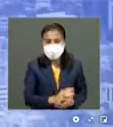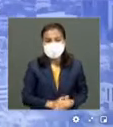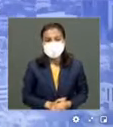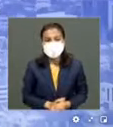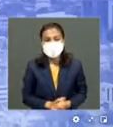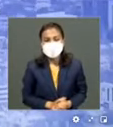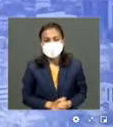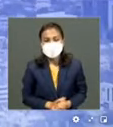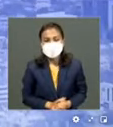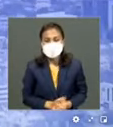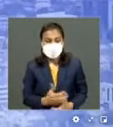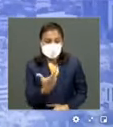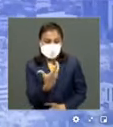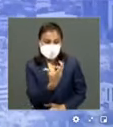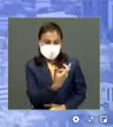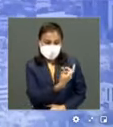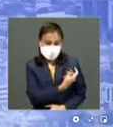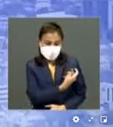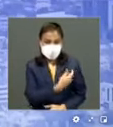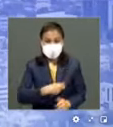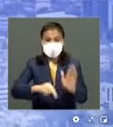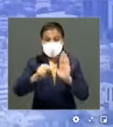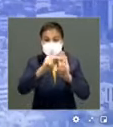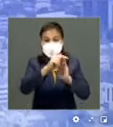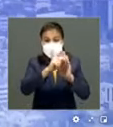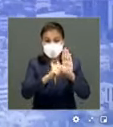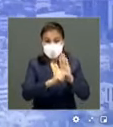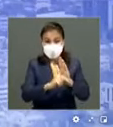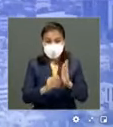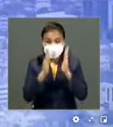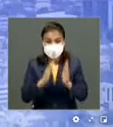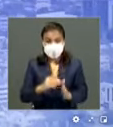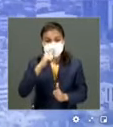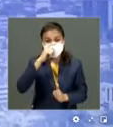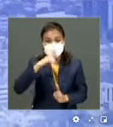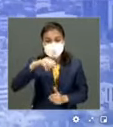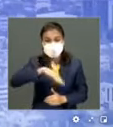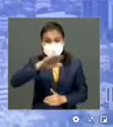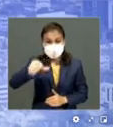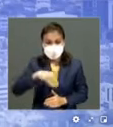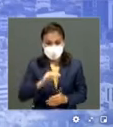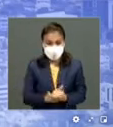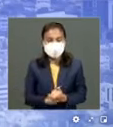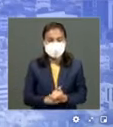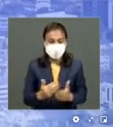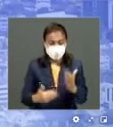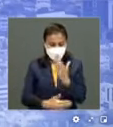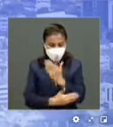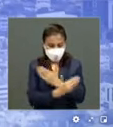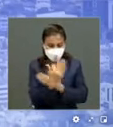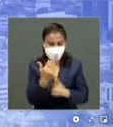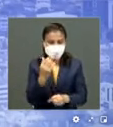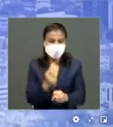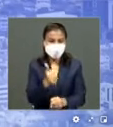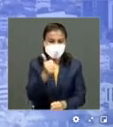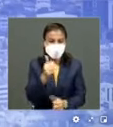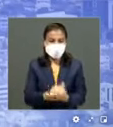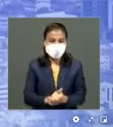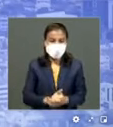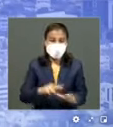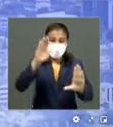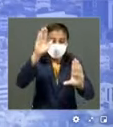การฉีดวัคซีนนะคะเป็นนโยบายที่คนไทยทุกคนนะคะจะได้รับสิทธิ์ในการฉีดวัคซีนไม่ว่าท่านจะลง